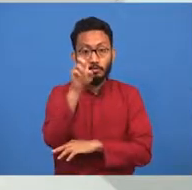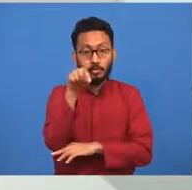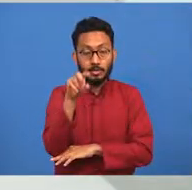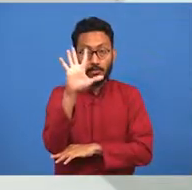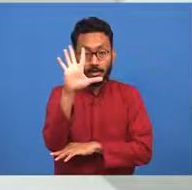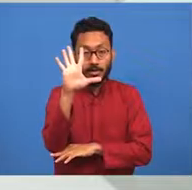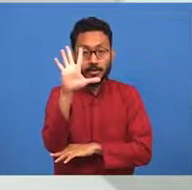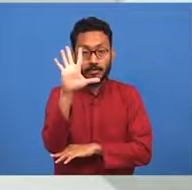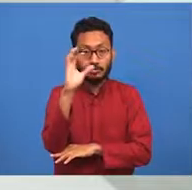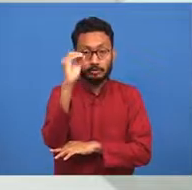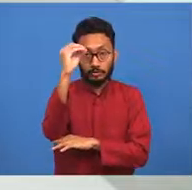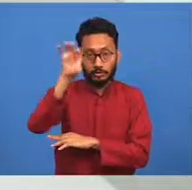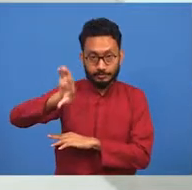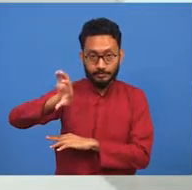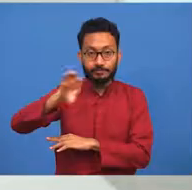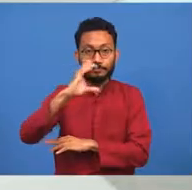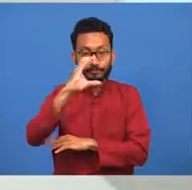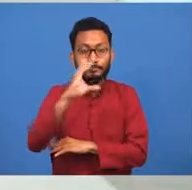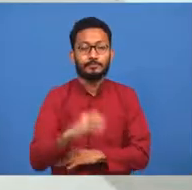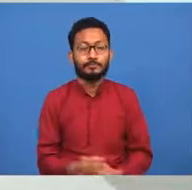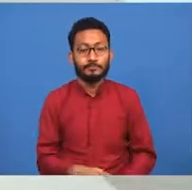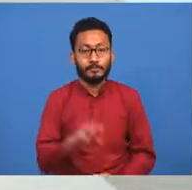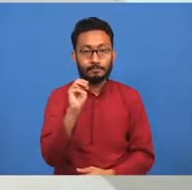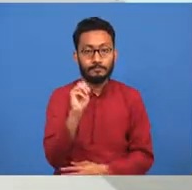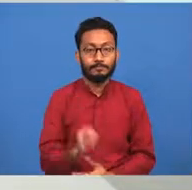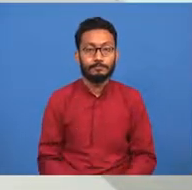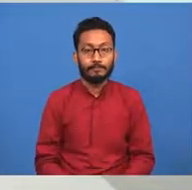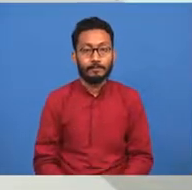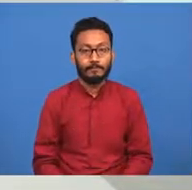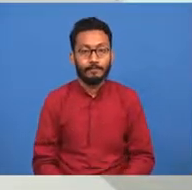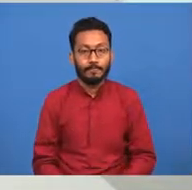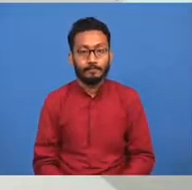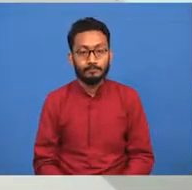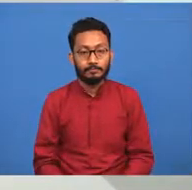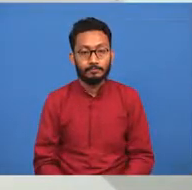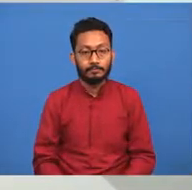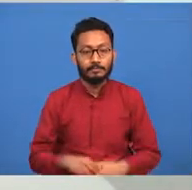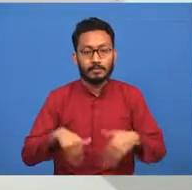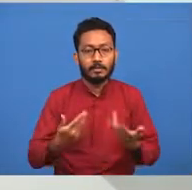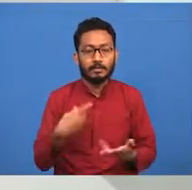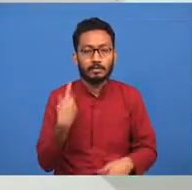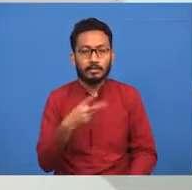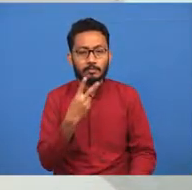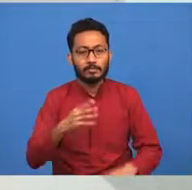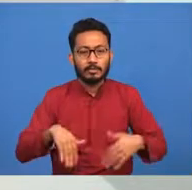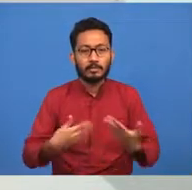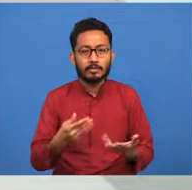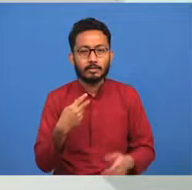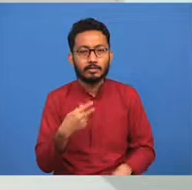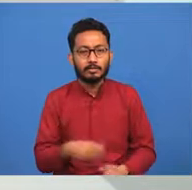kedua-dua larutan. Marilah lihat macam mana kita lakukan aktiviti ini. Pertama